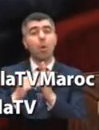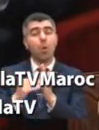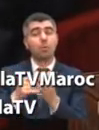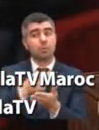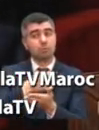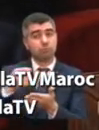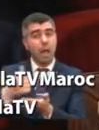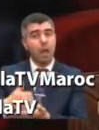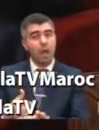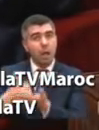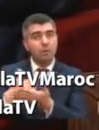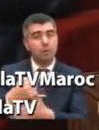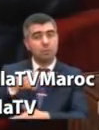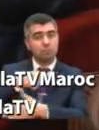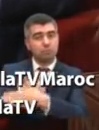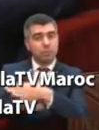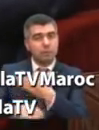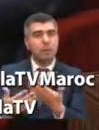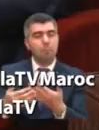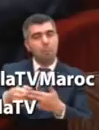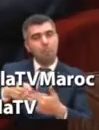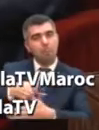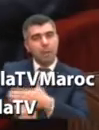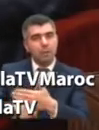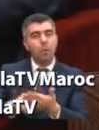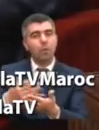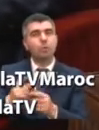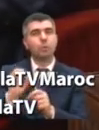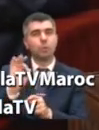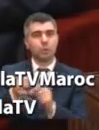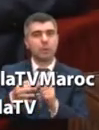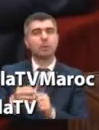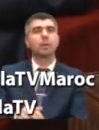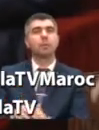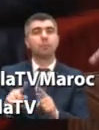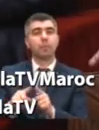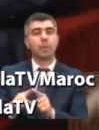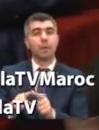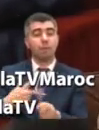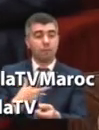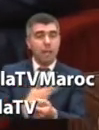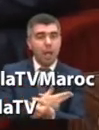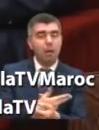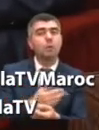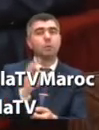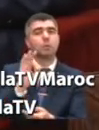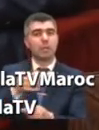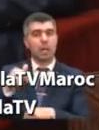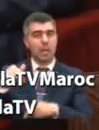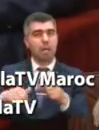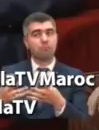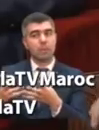جد متطورة ذات كلفة عالية في المستشفيات الشفائية الجماعية كزرع الأعضاء على سبيل المثال. تقوم الوزارة بفضل